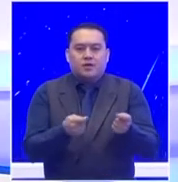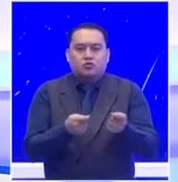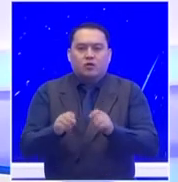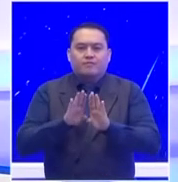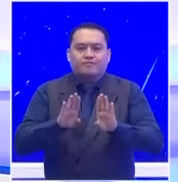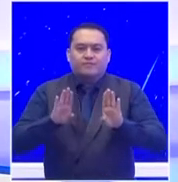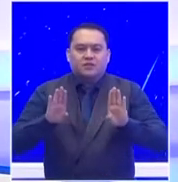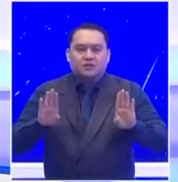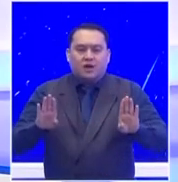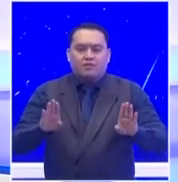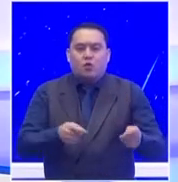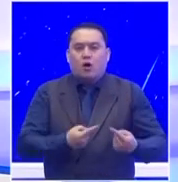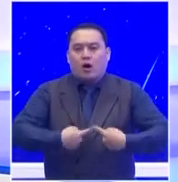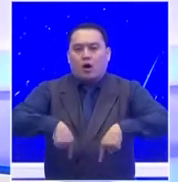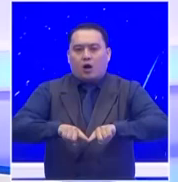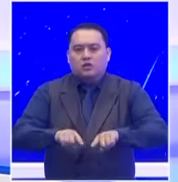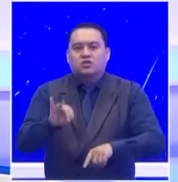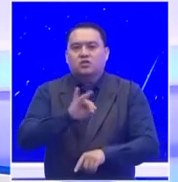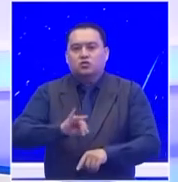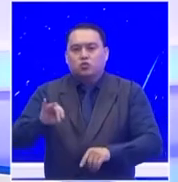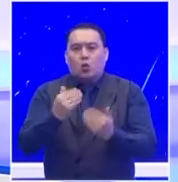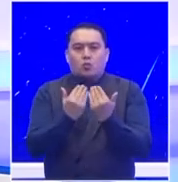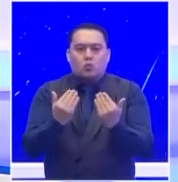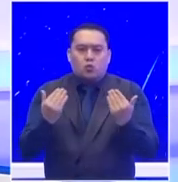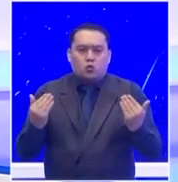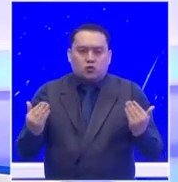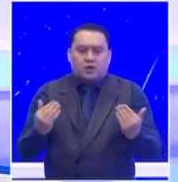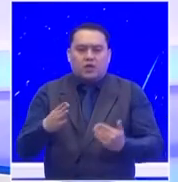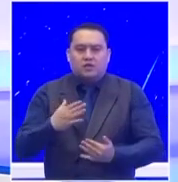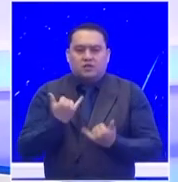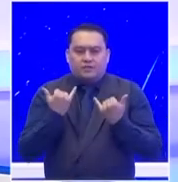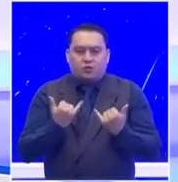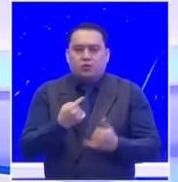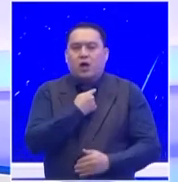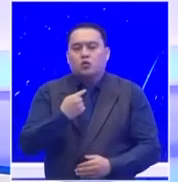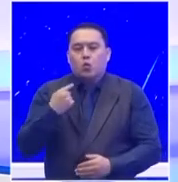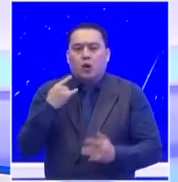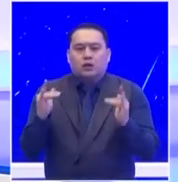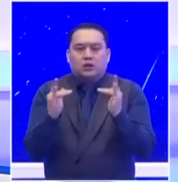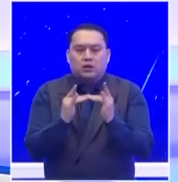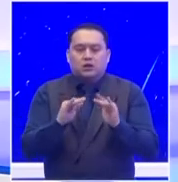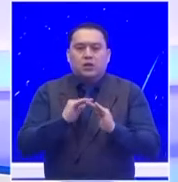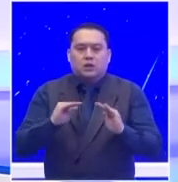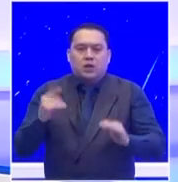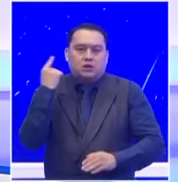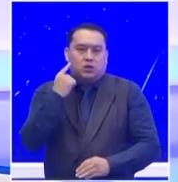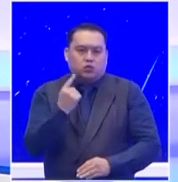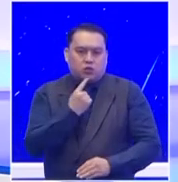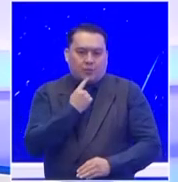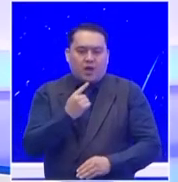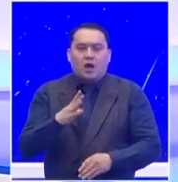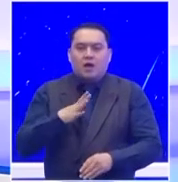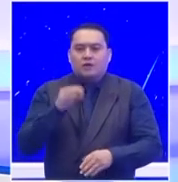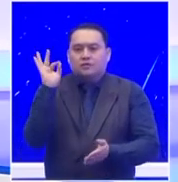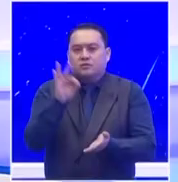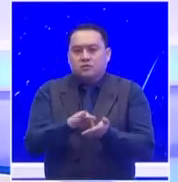Адам. Ғасыр тарихы» организовал историко-краеведческий музей имени Тынышбаева в областном интернате для детей с нарушениями слуха. Ее